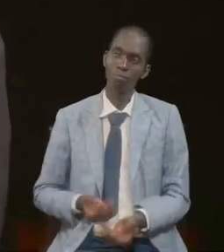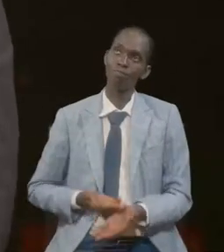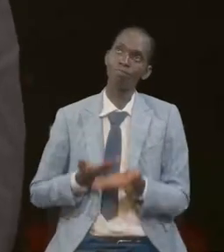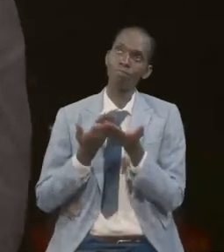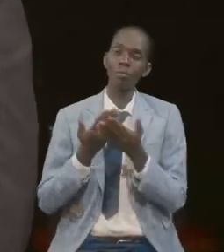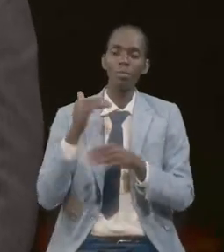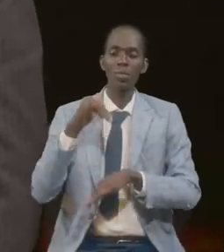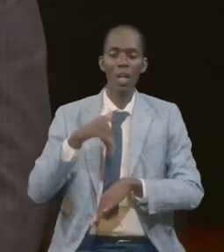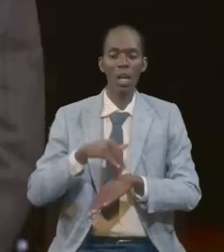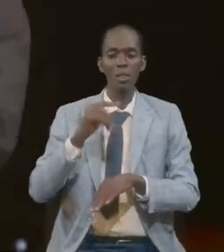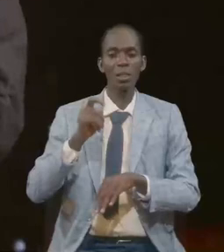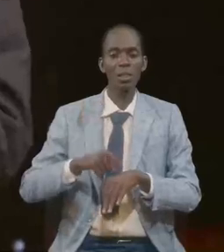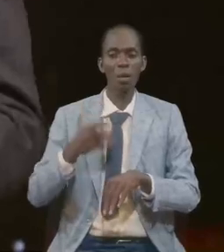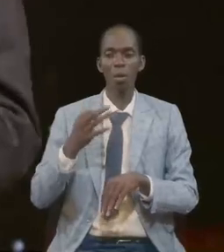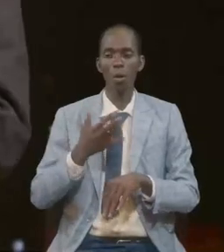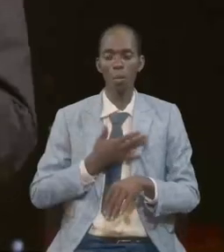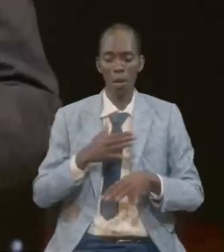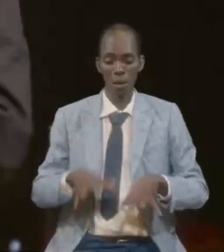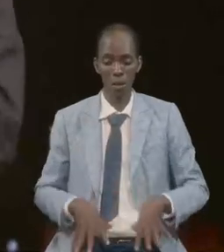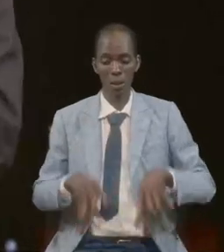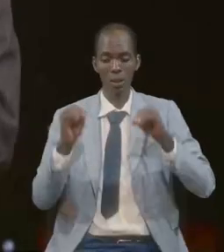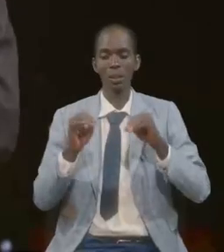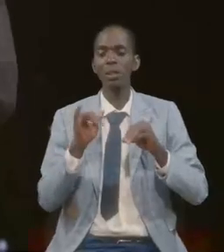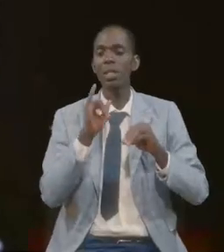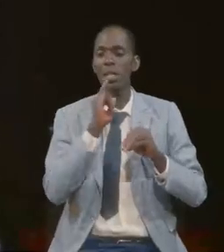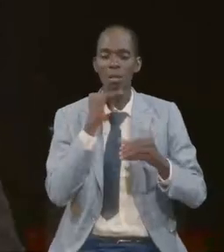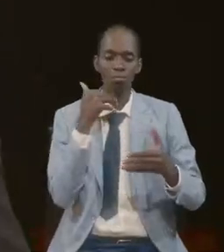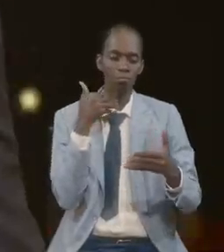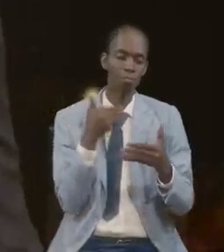moment de mon départ approche.